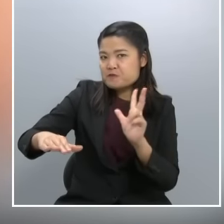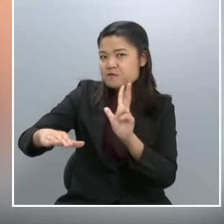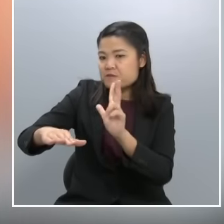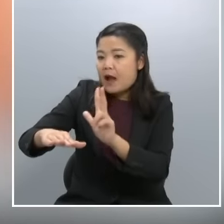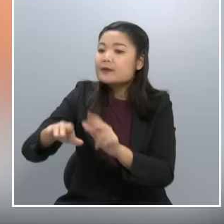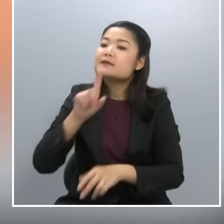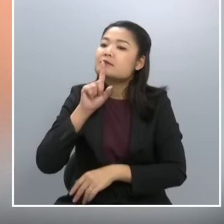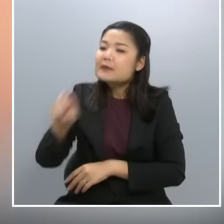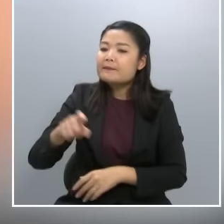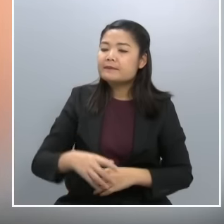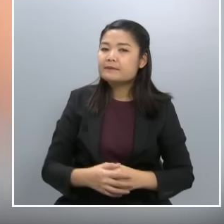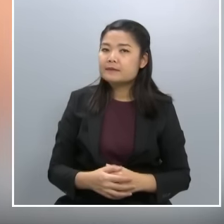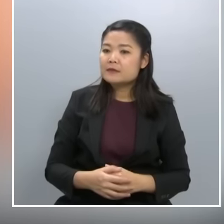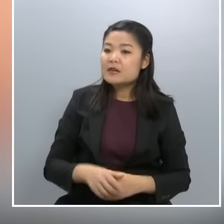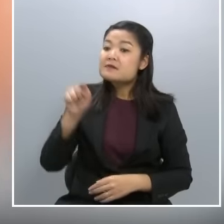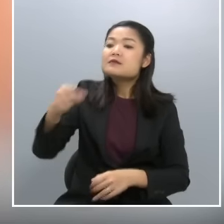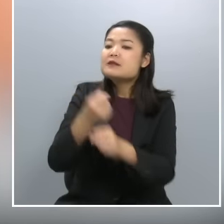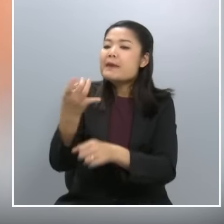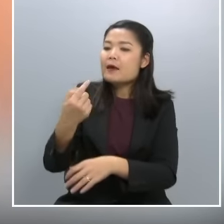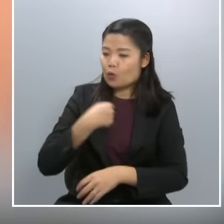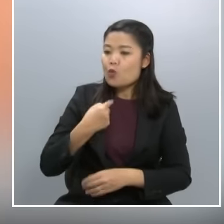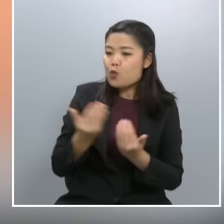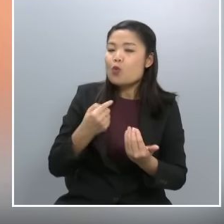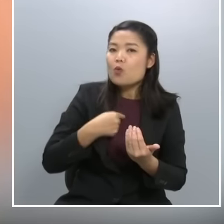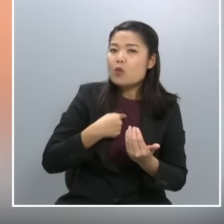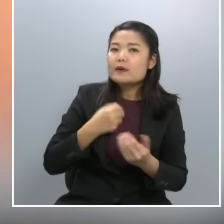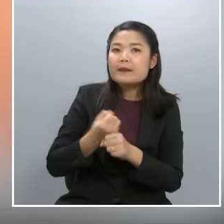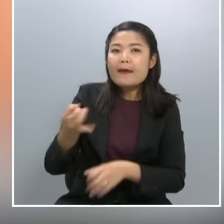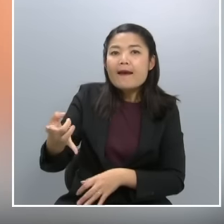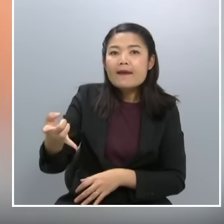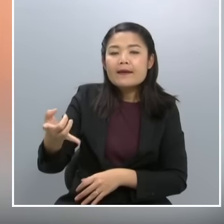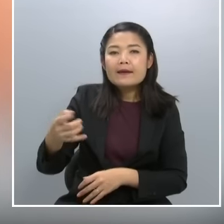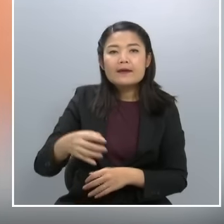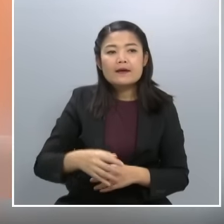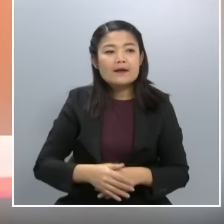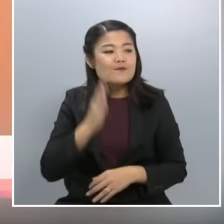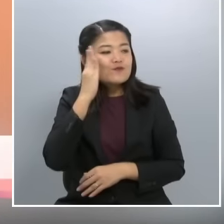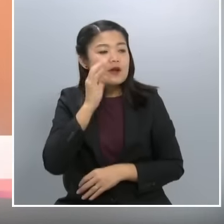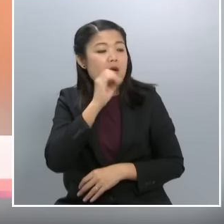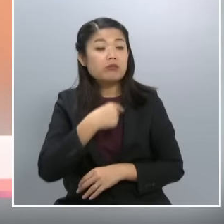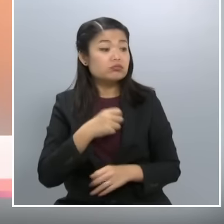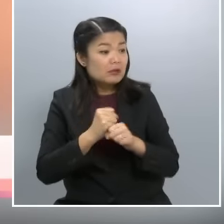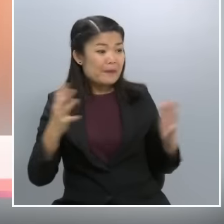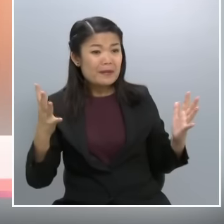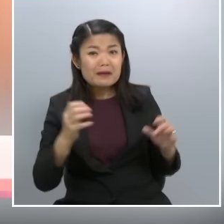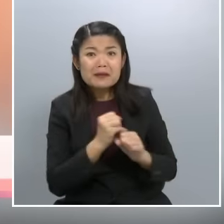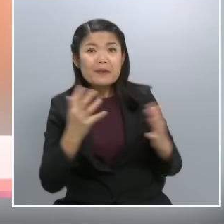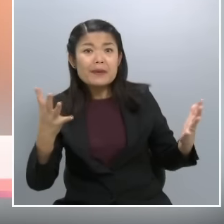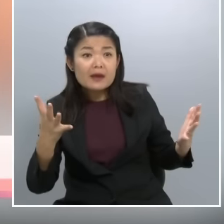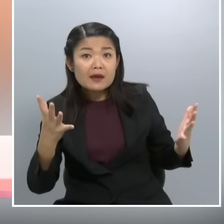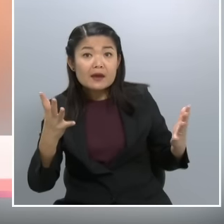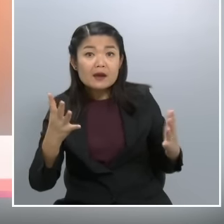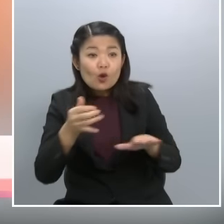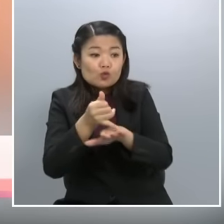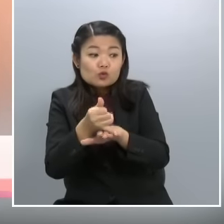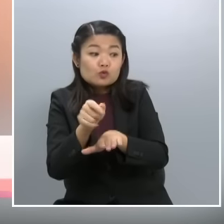เรวัฒน์ว่ามึงทำอะไรลูกกูอืเนี่ยนะฮะปรากฏว่าเรวัฒบอกไม่ได้ทำแล้วไม่ลงจากรถ